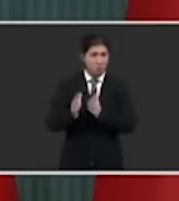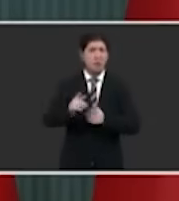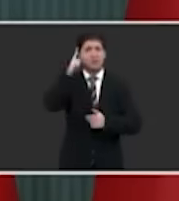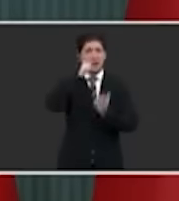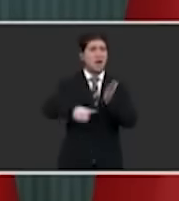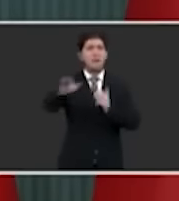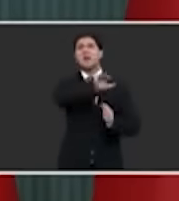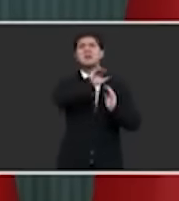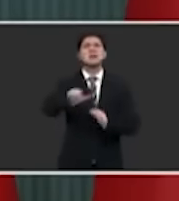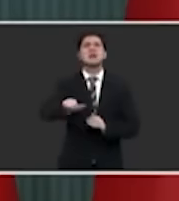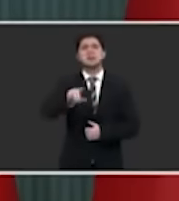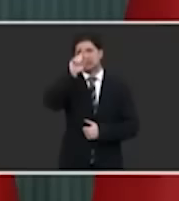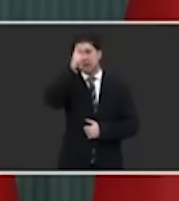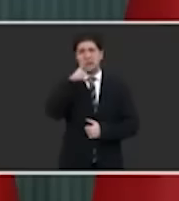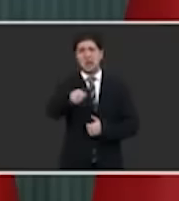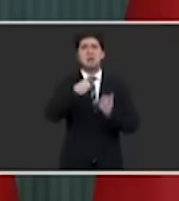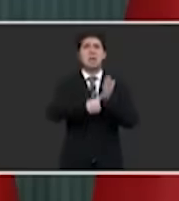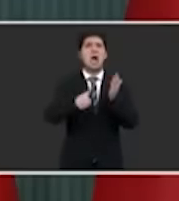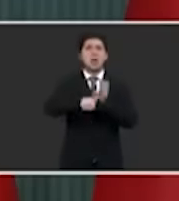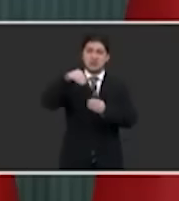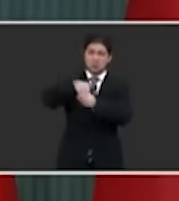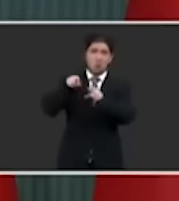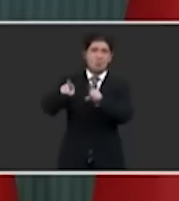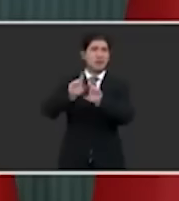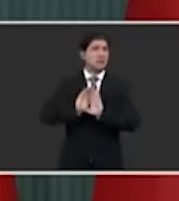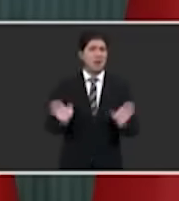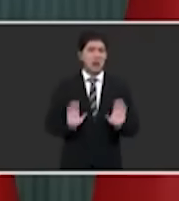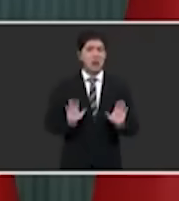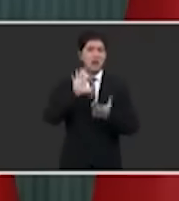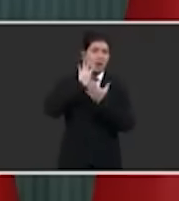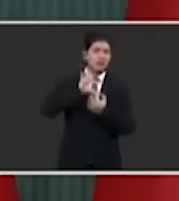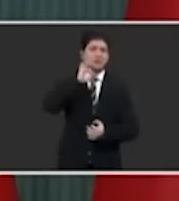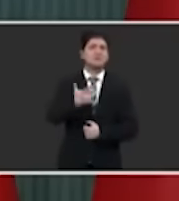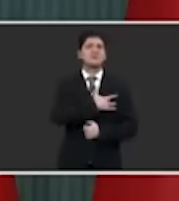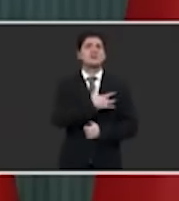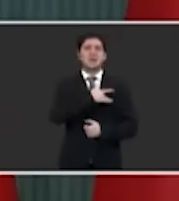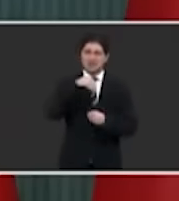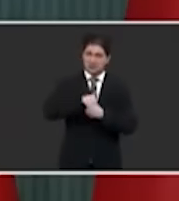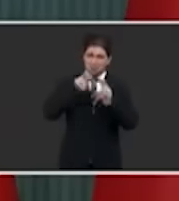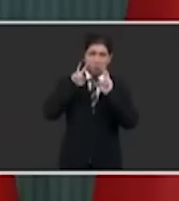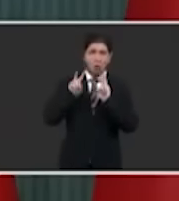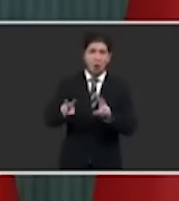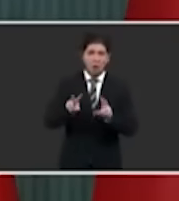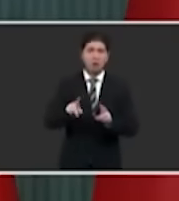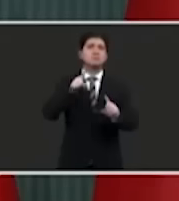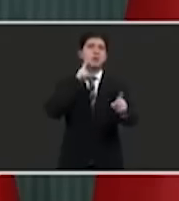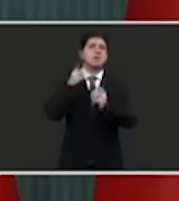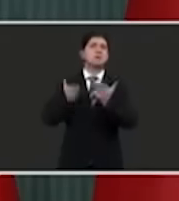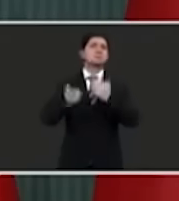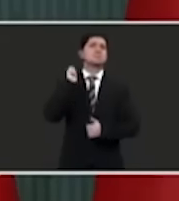herkes sadece tarih önünde değil, insanlık vicdanı nezdinde de